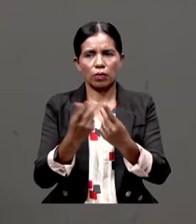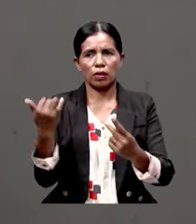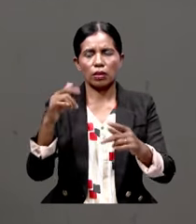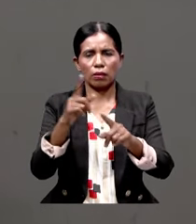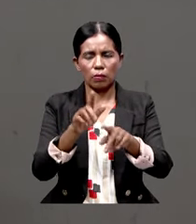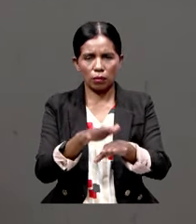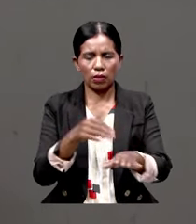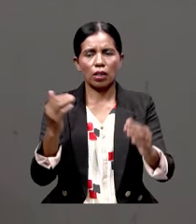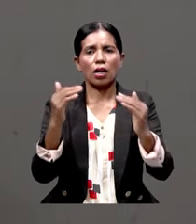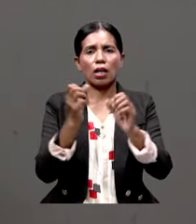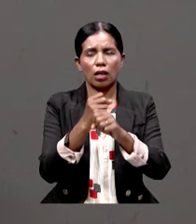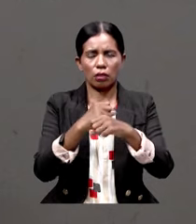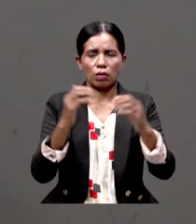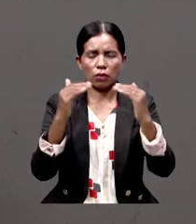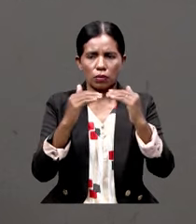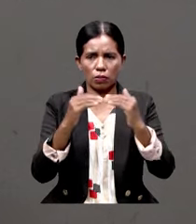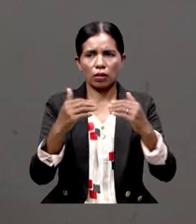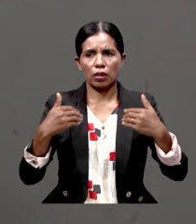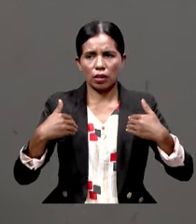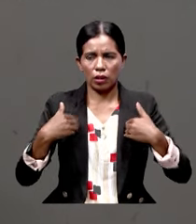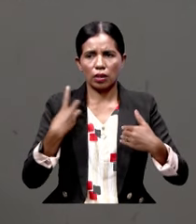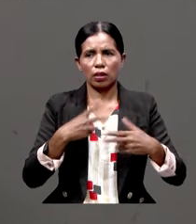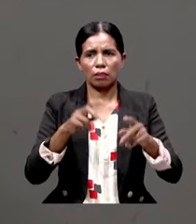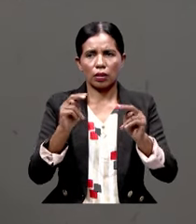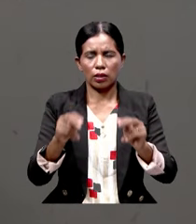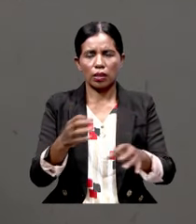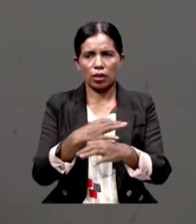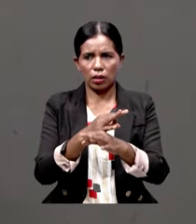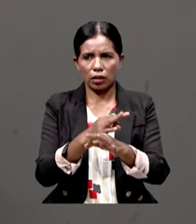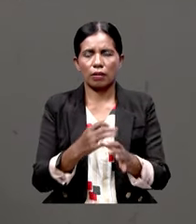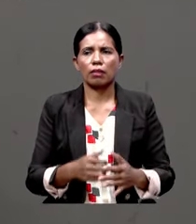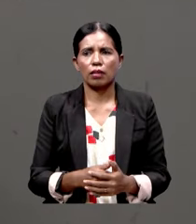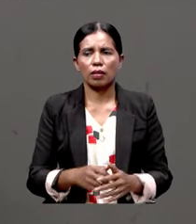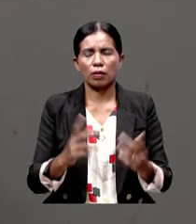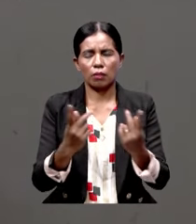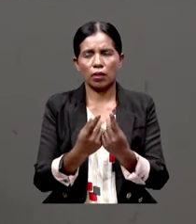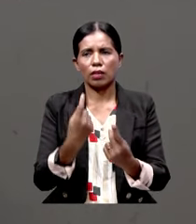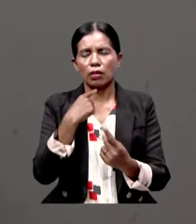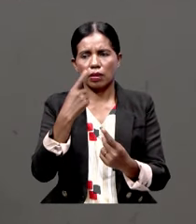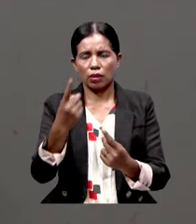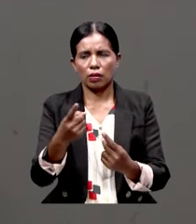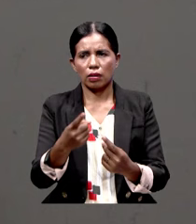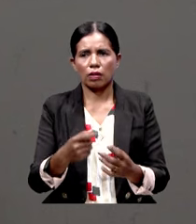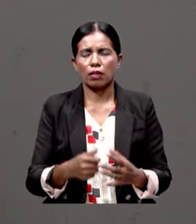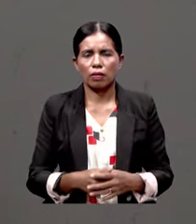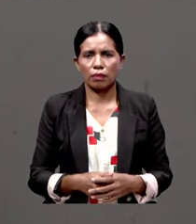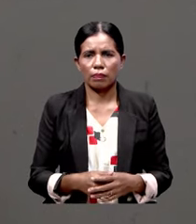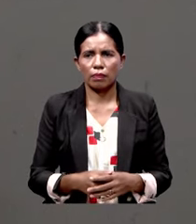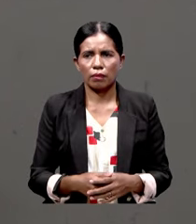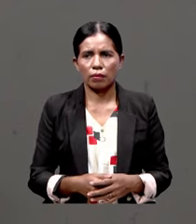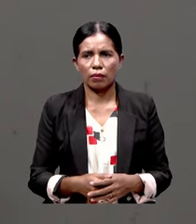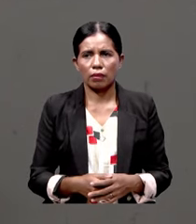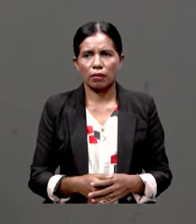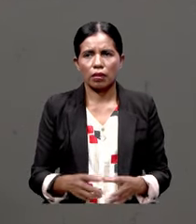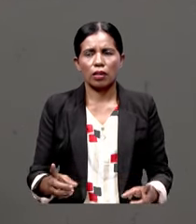encontro kung iha buat balu kita perisi hadiah atau kompanya refer ida wina u mensana gesane ni